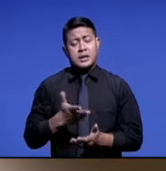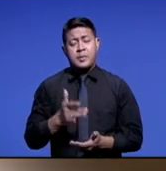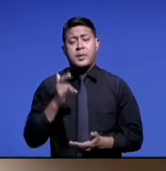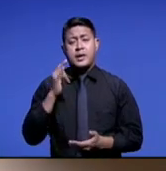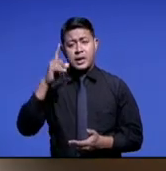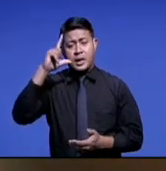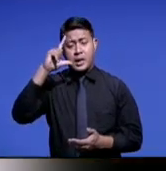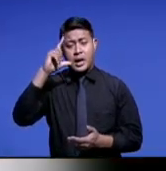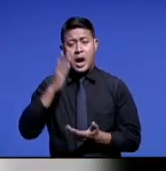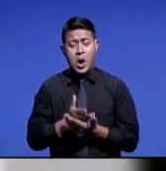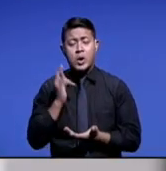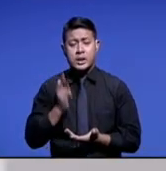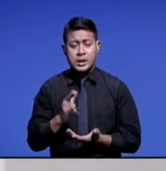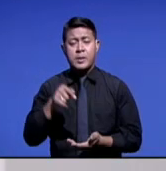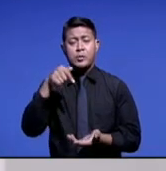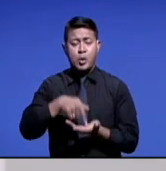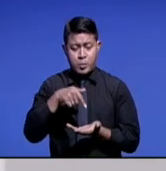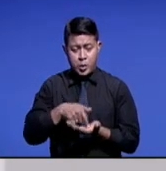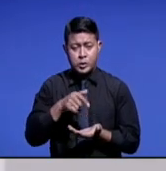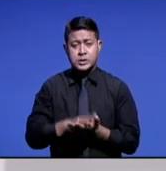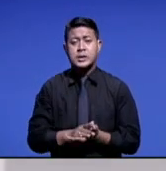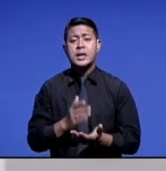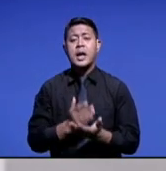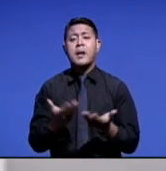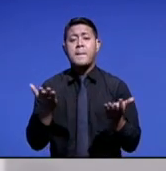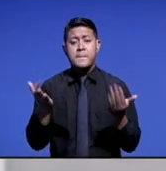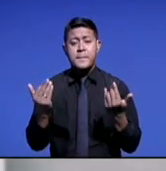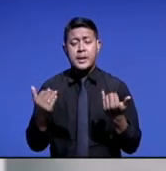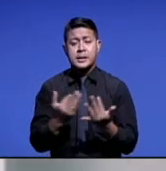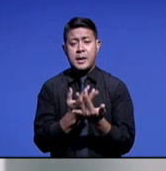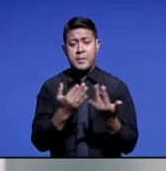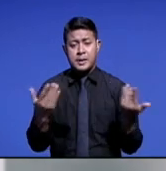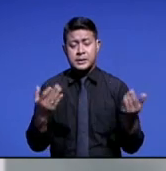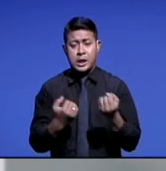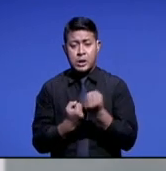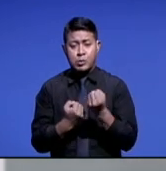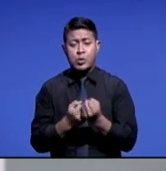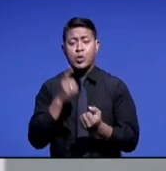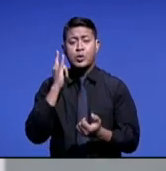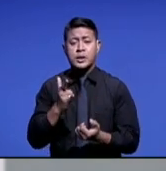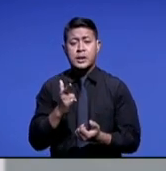kembali. Usai mencoblos, Ahok mengajak para pengikutnya di Instagram untuk memilih dan tidak golput.